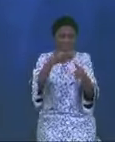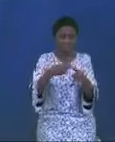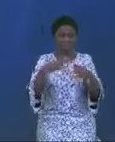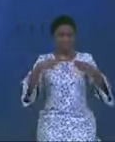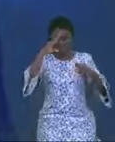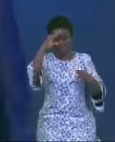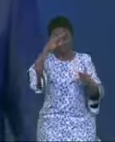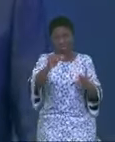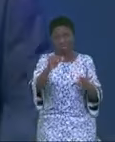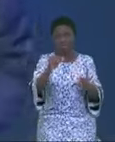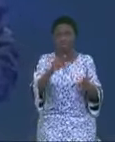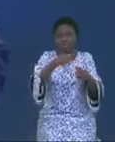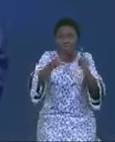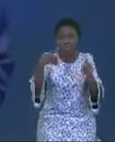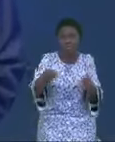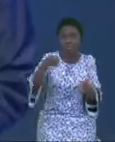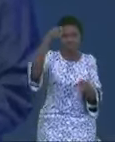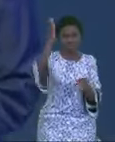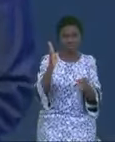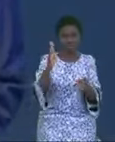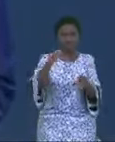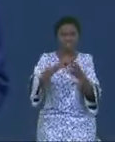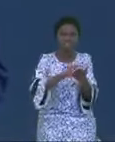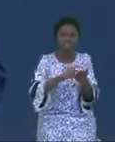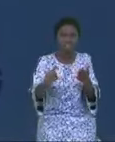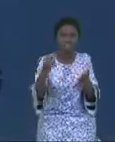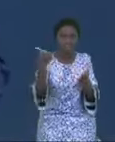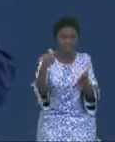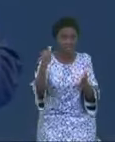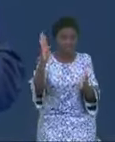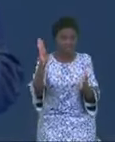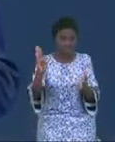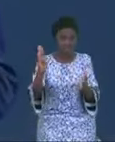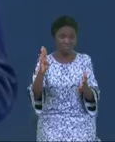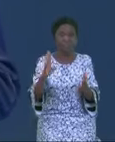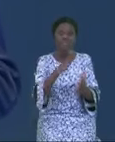alors né de Dieu verset 14 verset 14